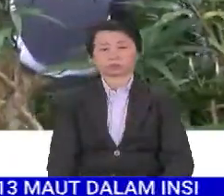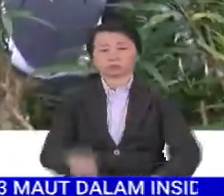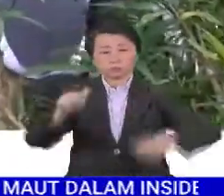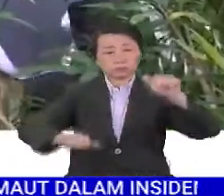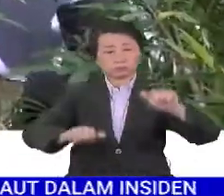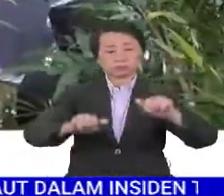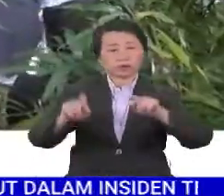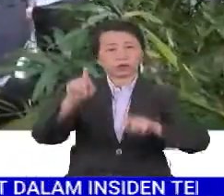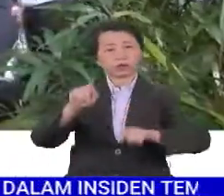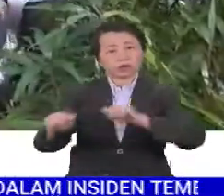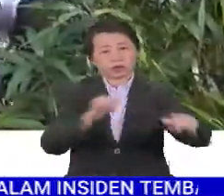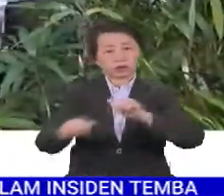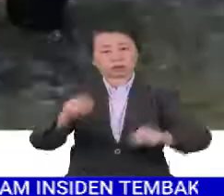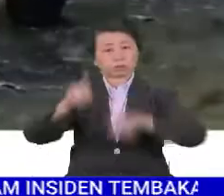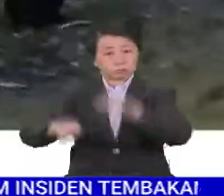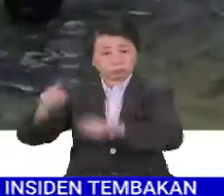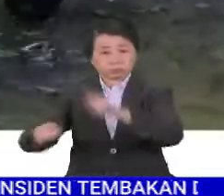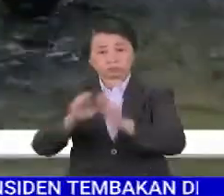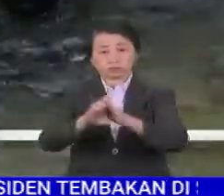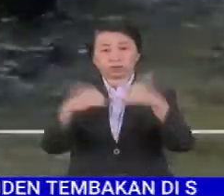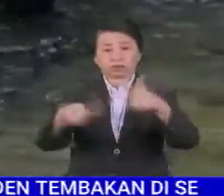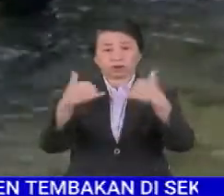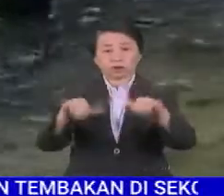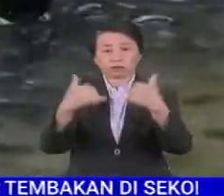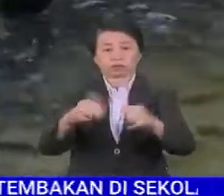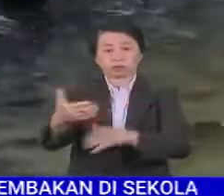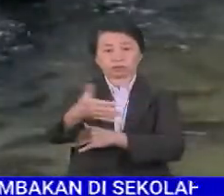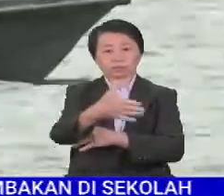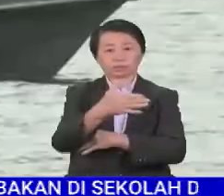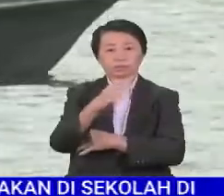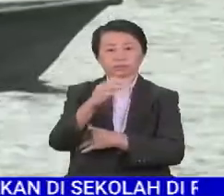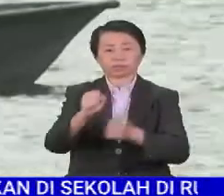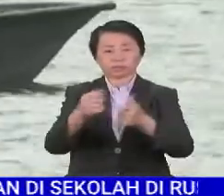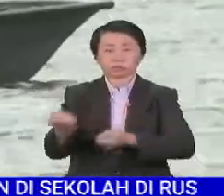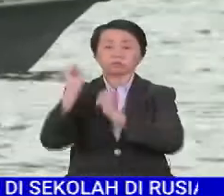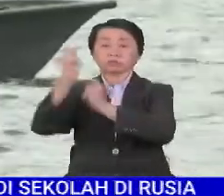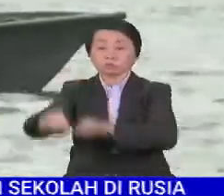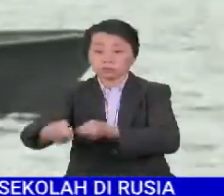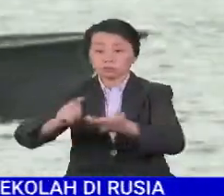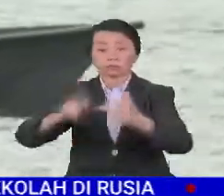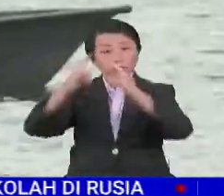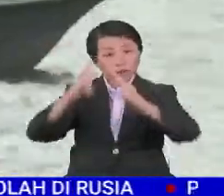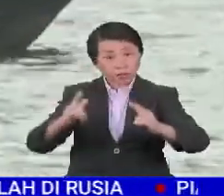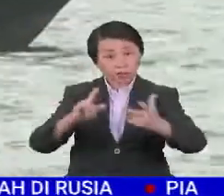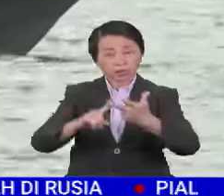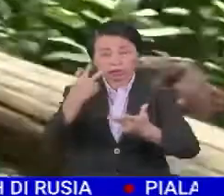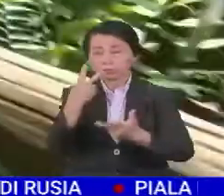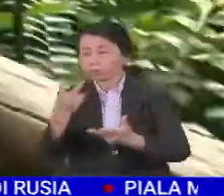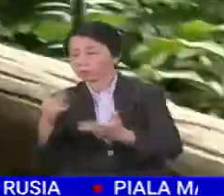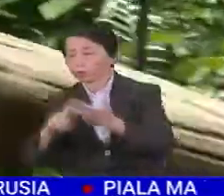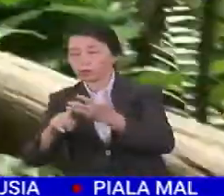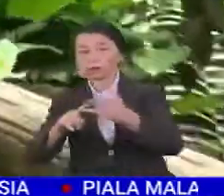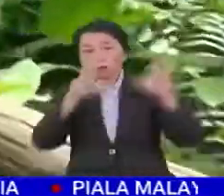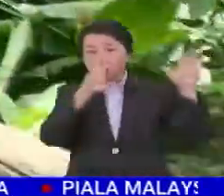Activity yang boleh dijalankan seperti bermain kelahi di Century memancing perkemahan melihat berbagai